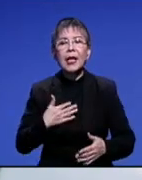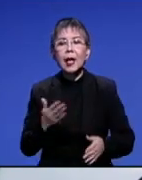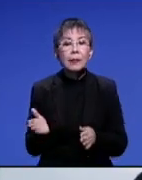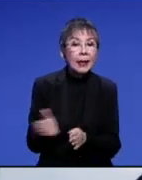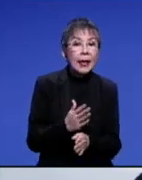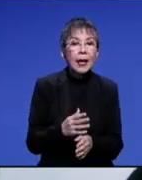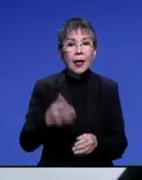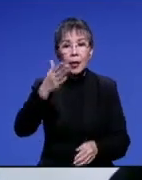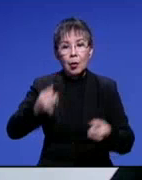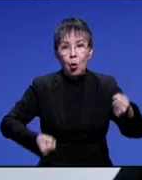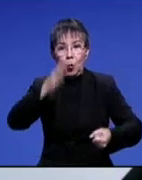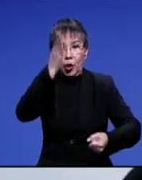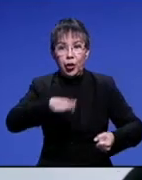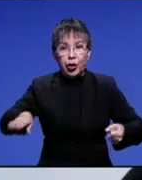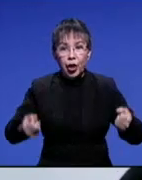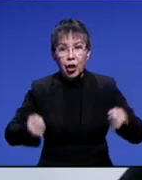itu.